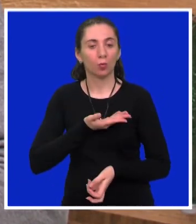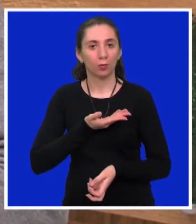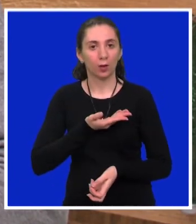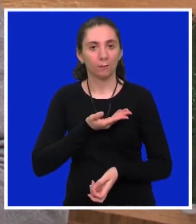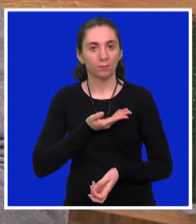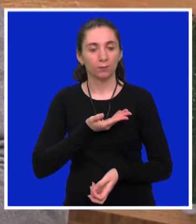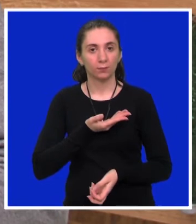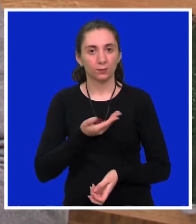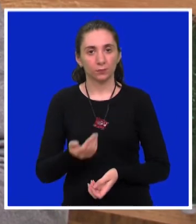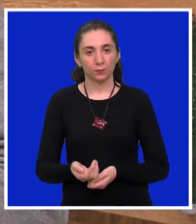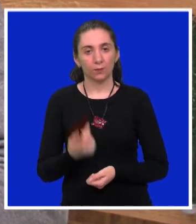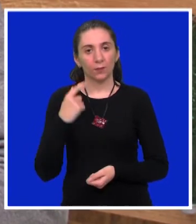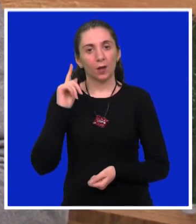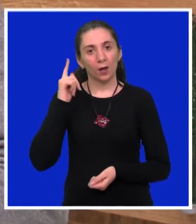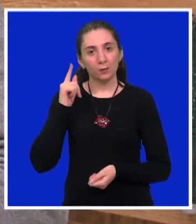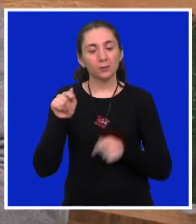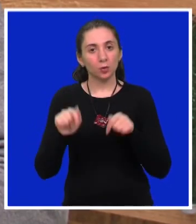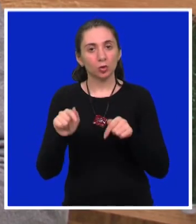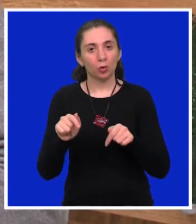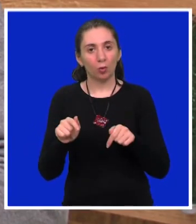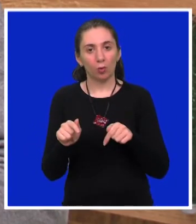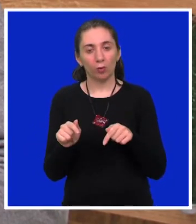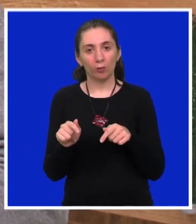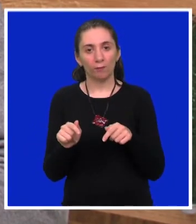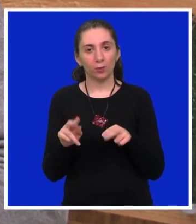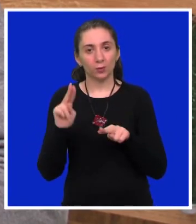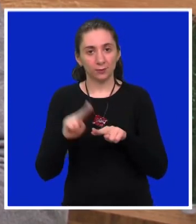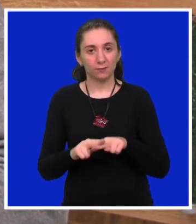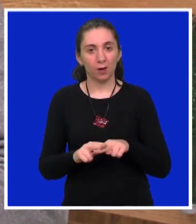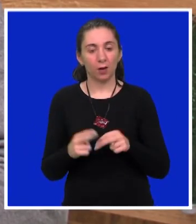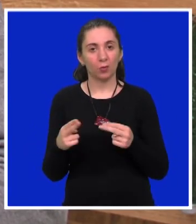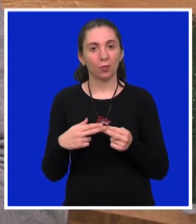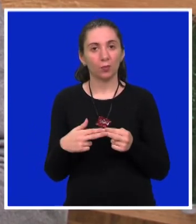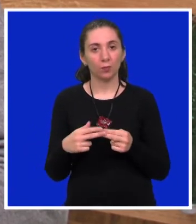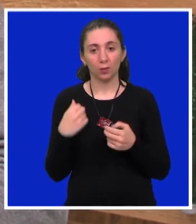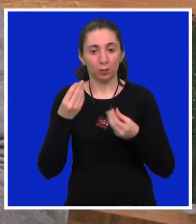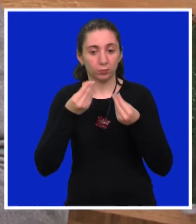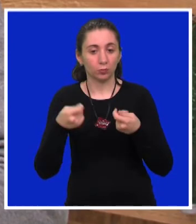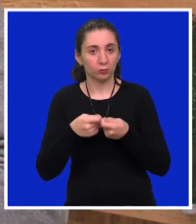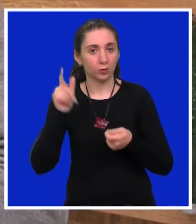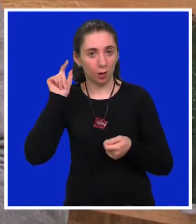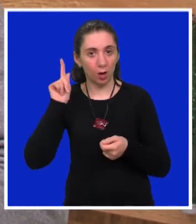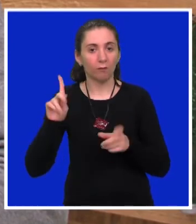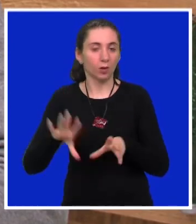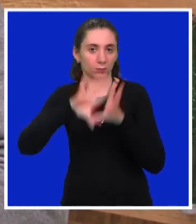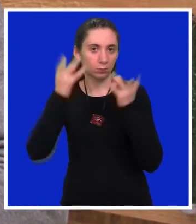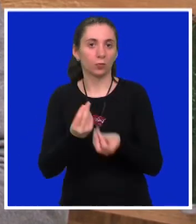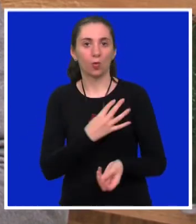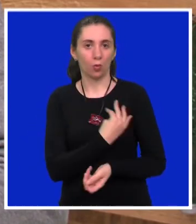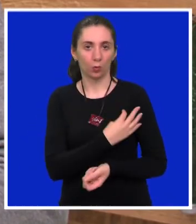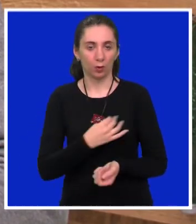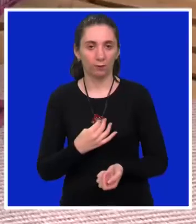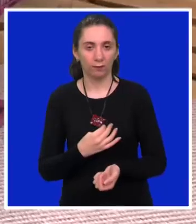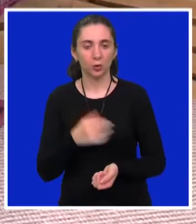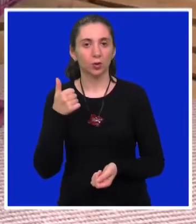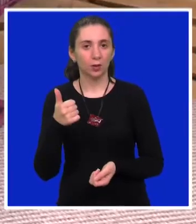dobili. Mislim da će ovo zaista biti, ja govorim naravno o Karlovcu, ali govorim generalno o